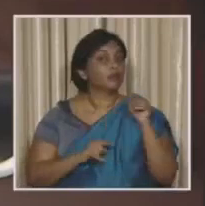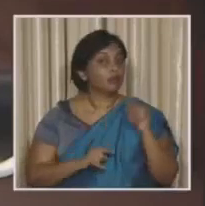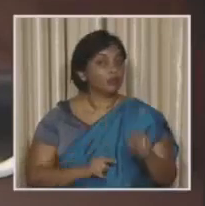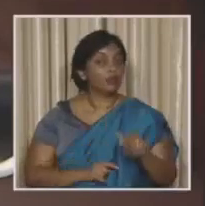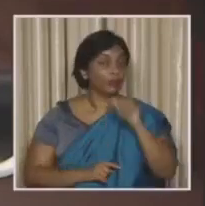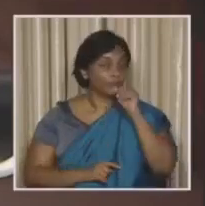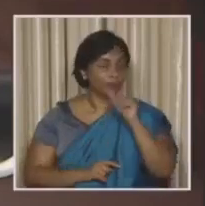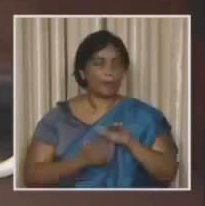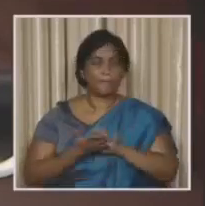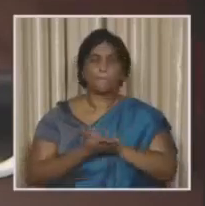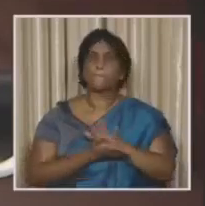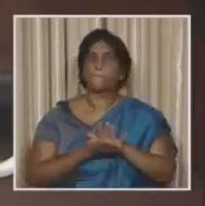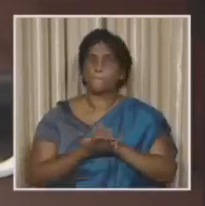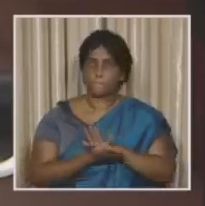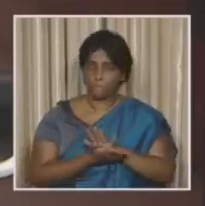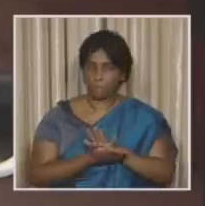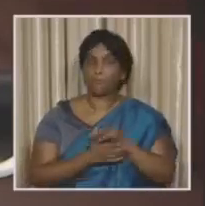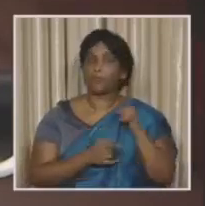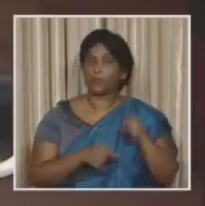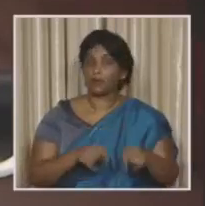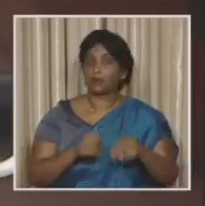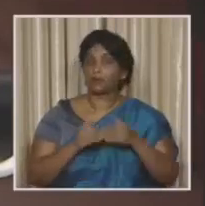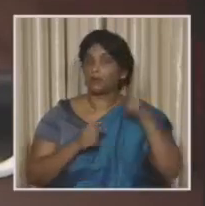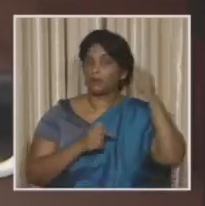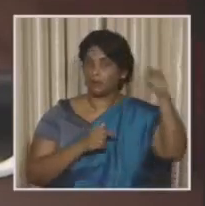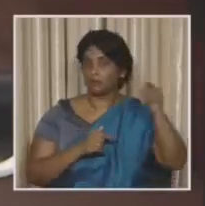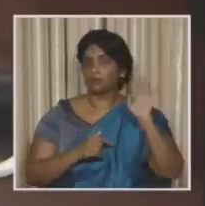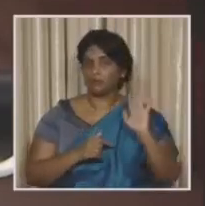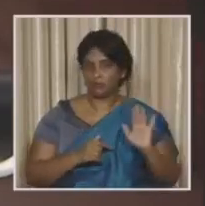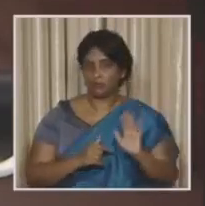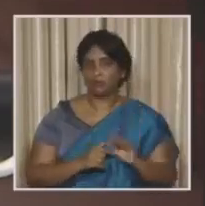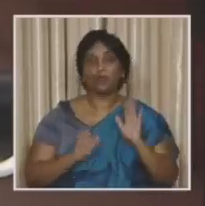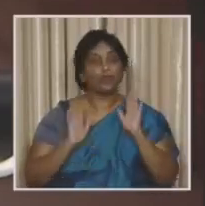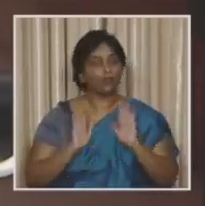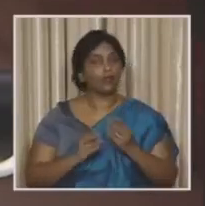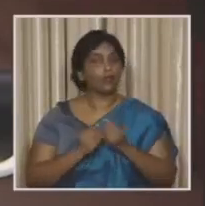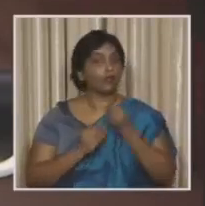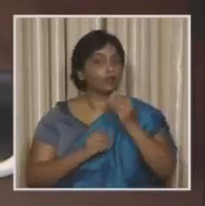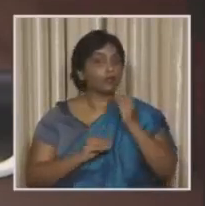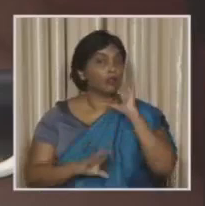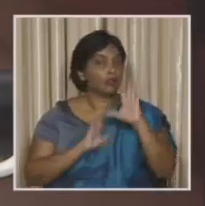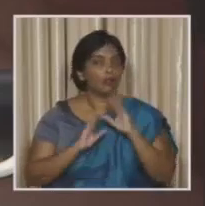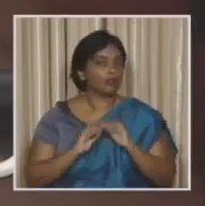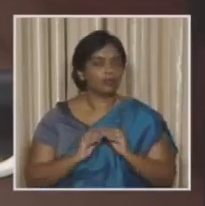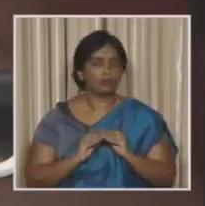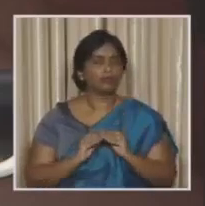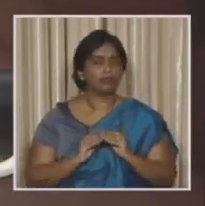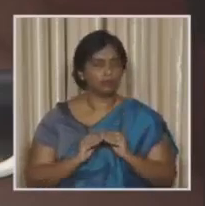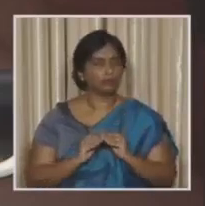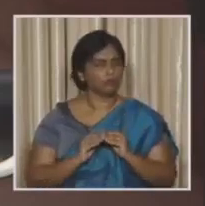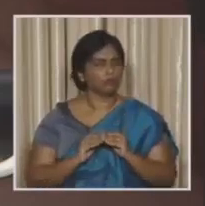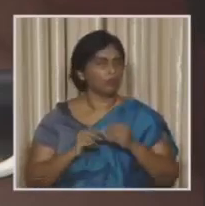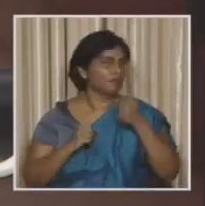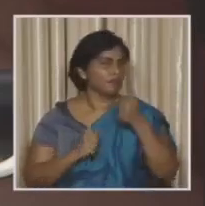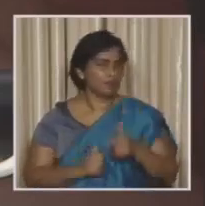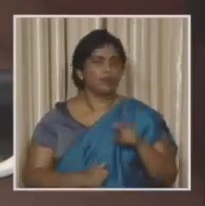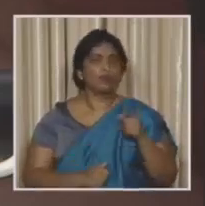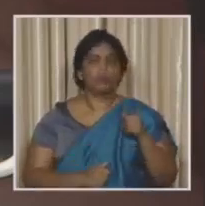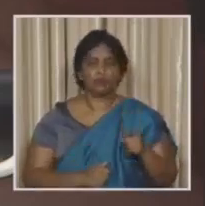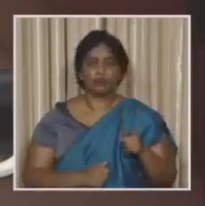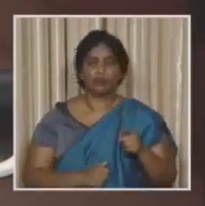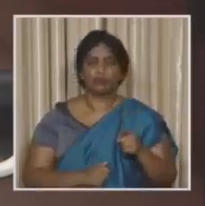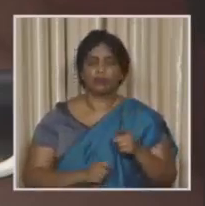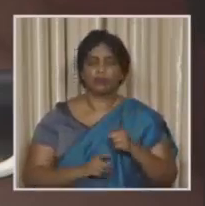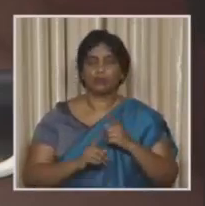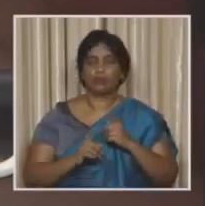හරි පැහැදිලි මෙහෙ සිට එහෙට ගියේ කියලා. හැබැයි ලබා දීපු තොරතුරු ඉතාම සමීපතම තොරතුරු. පාරකෙන්